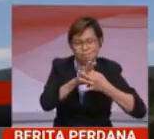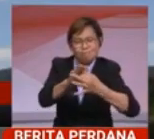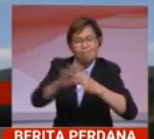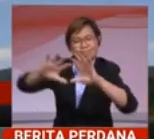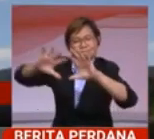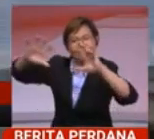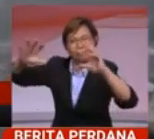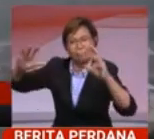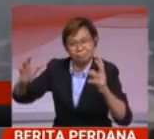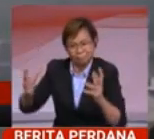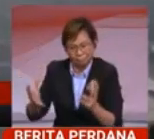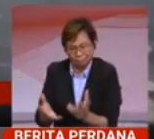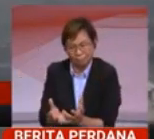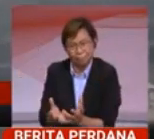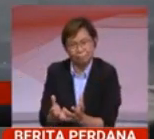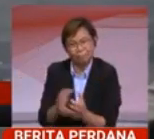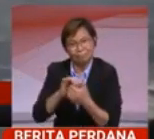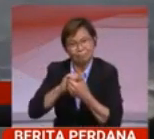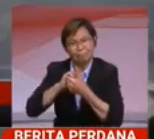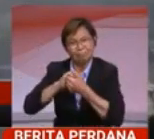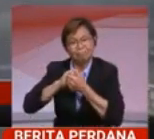antarabangsa.